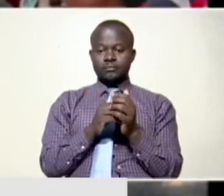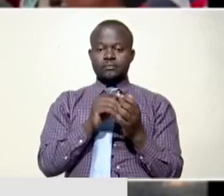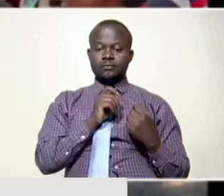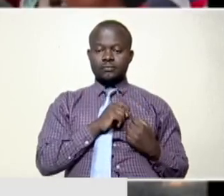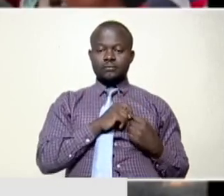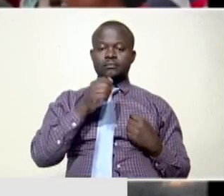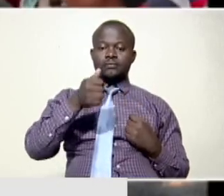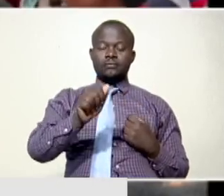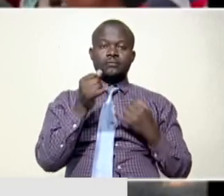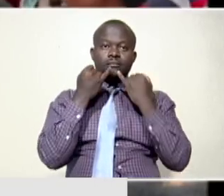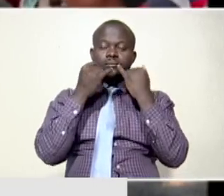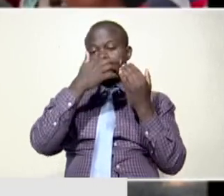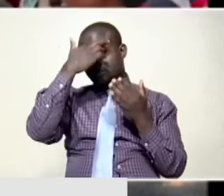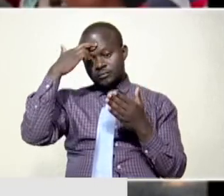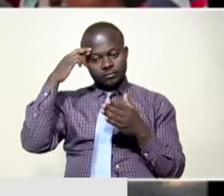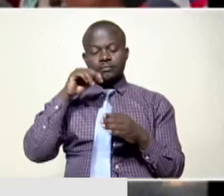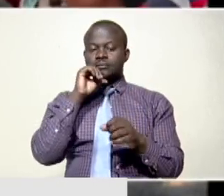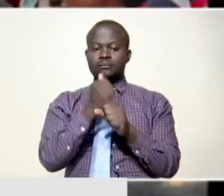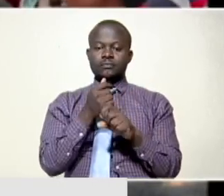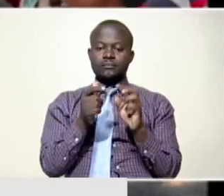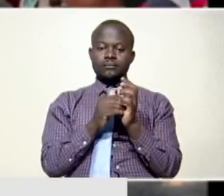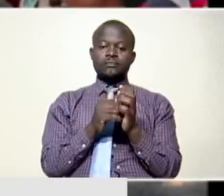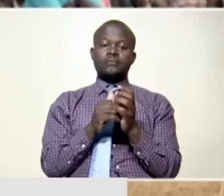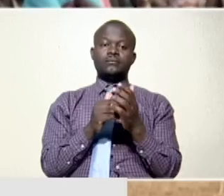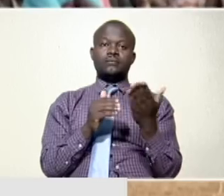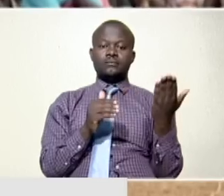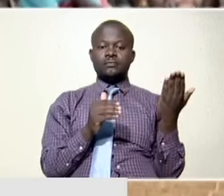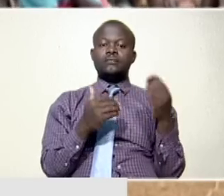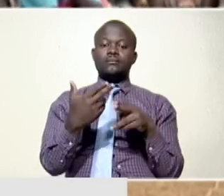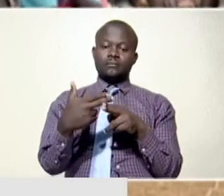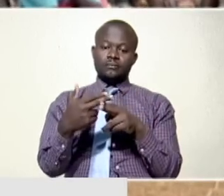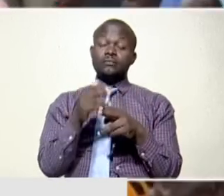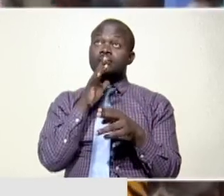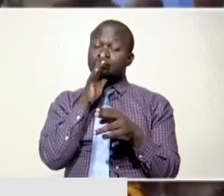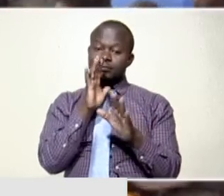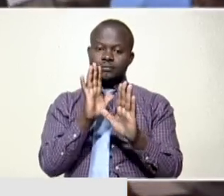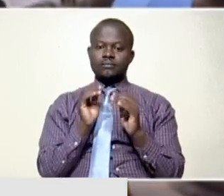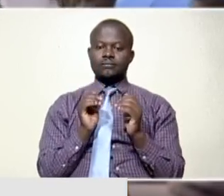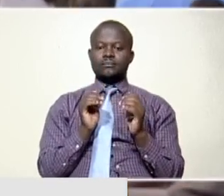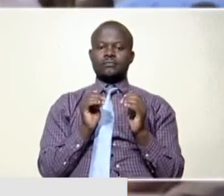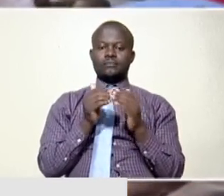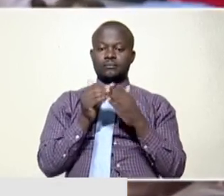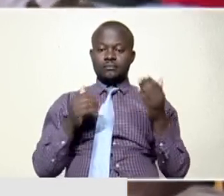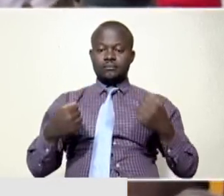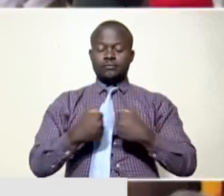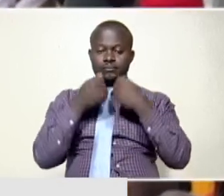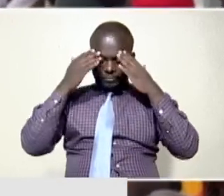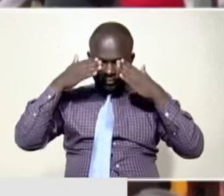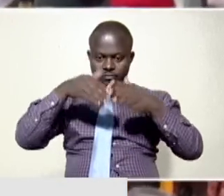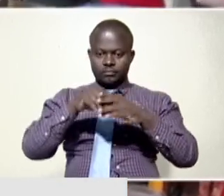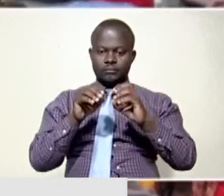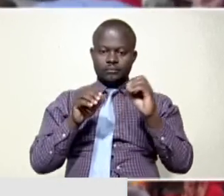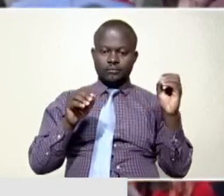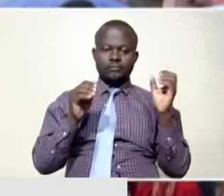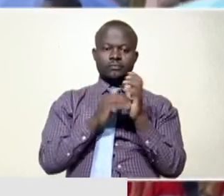nawo yababwiye impamvu utarakorwa icyakora ati mutugaye gutinda gusa yabanje kugaruka kubiza byibasiye intara